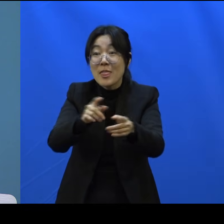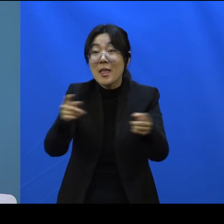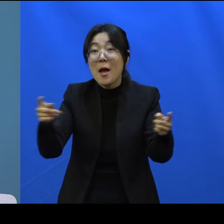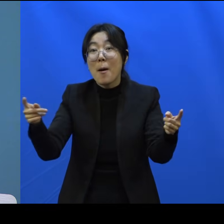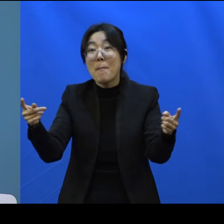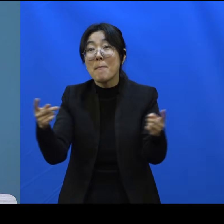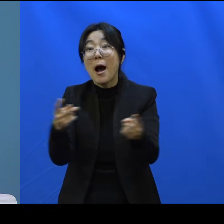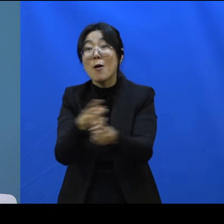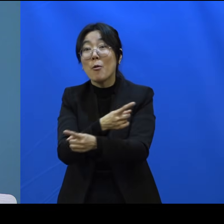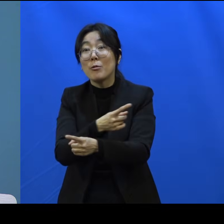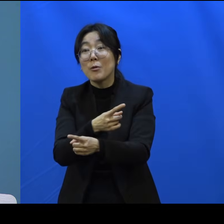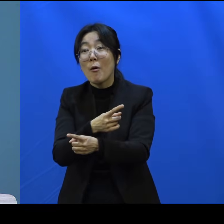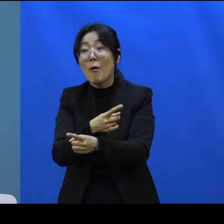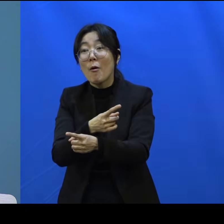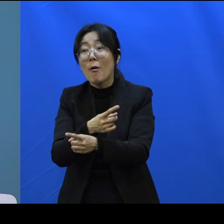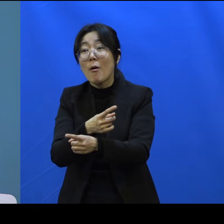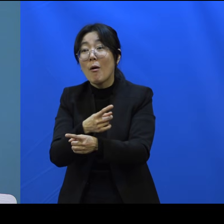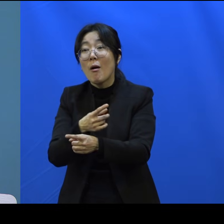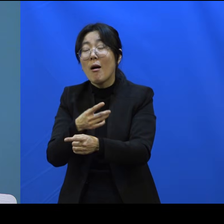명작이 되게 하시는 거예요.